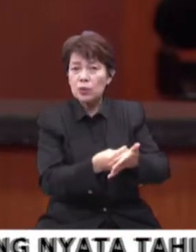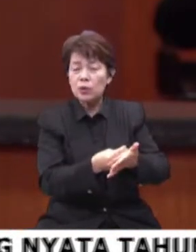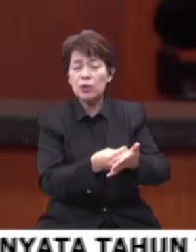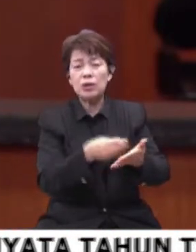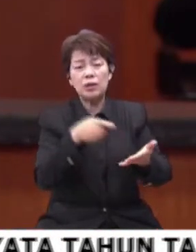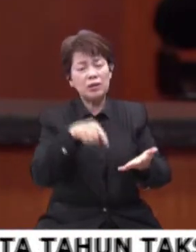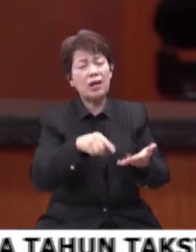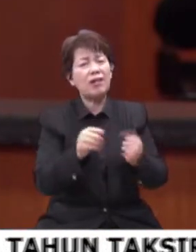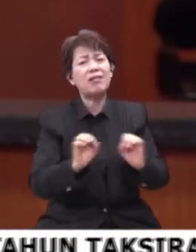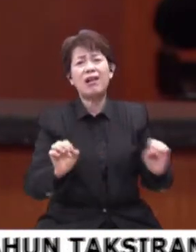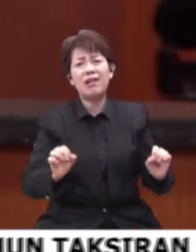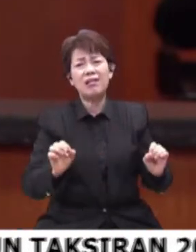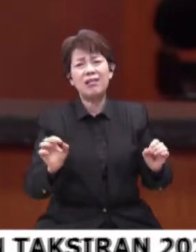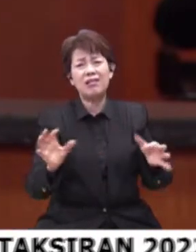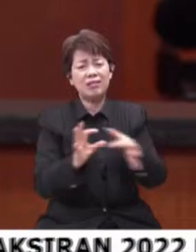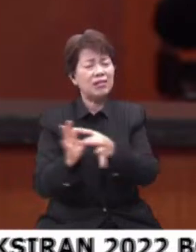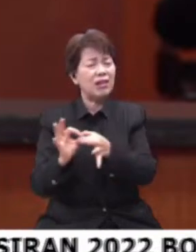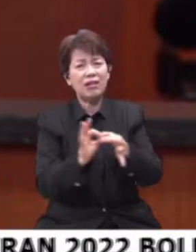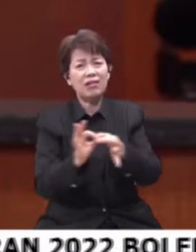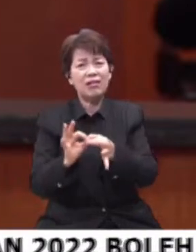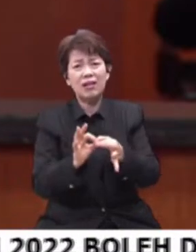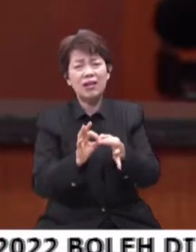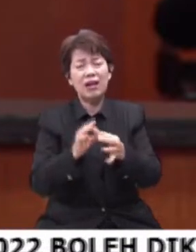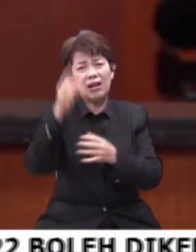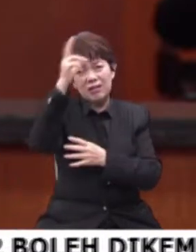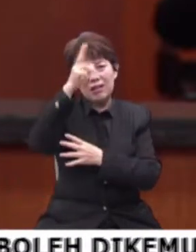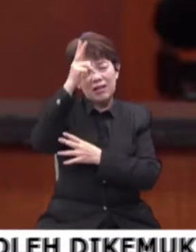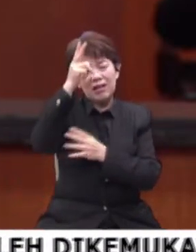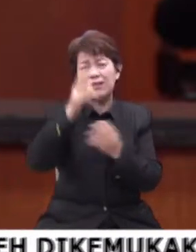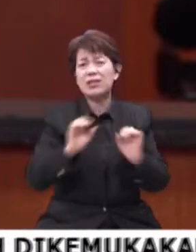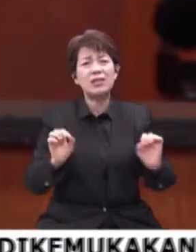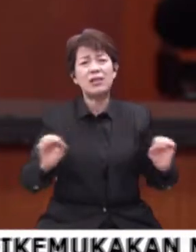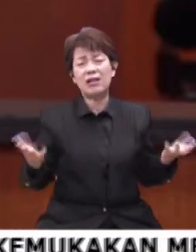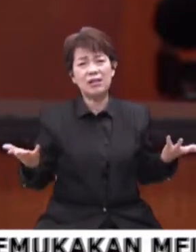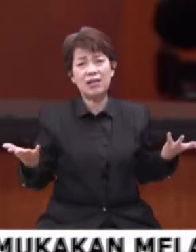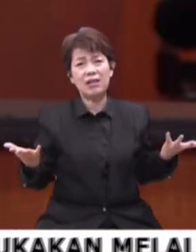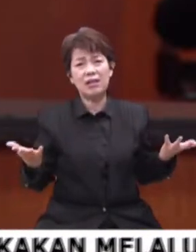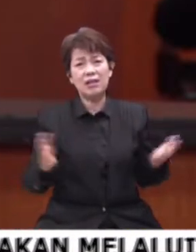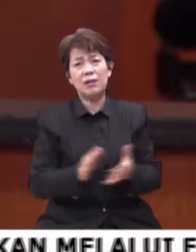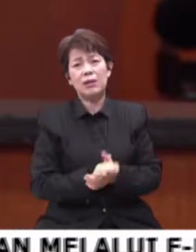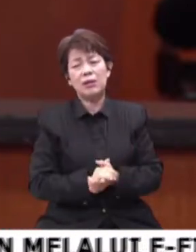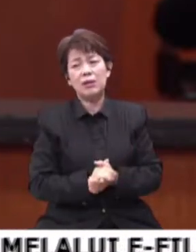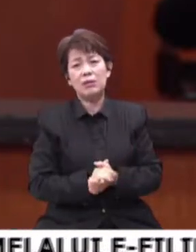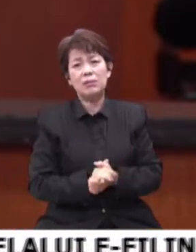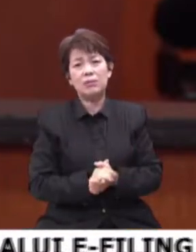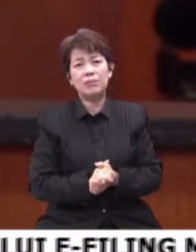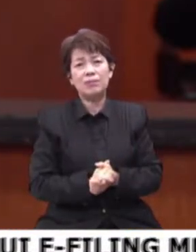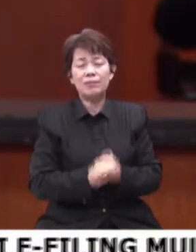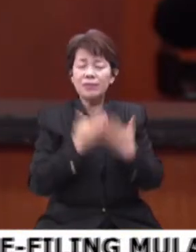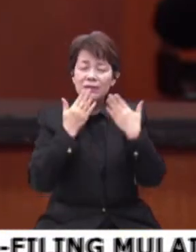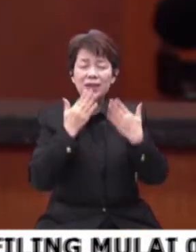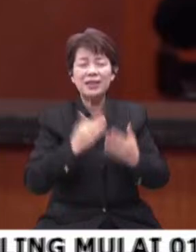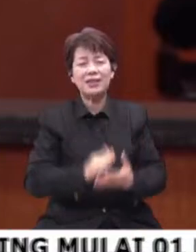tidak ada kaitan dengan atau tidak terima apa-apa daripada derajat